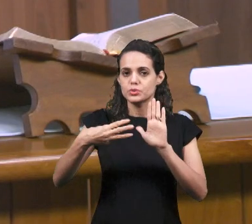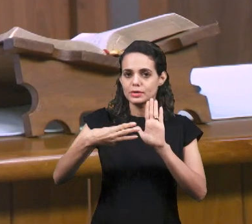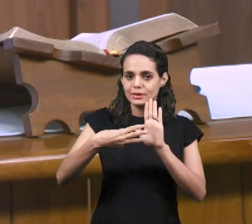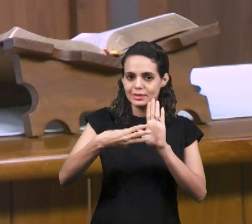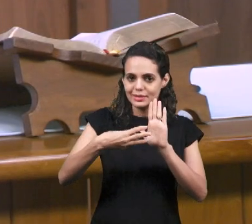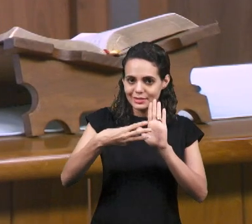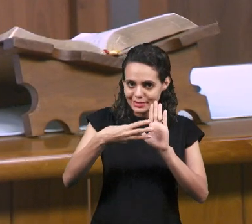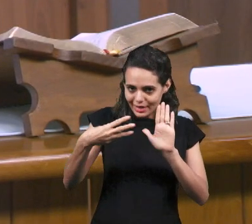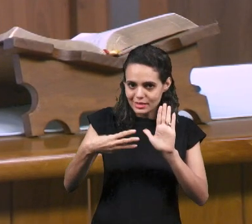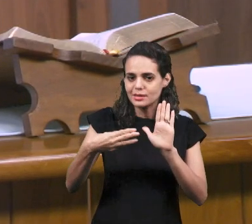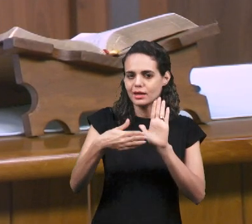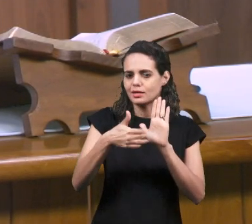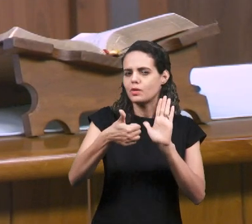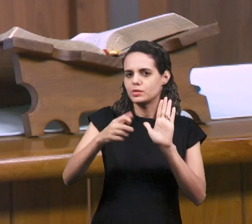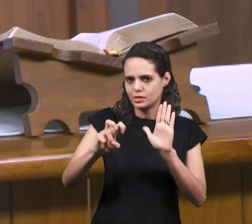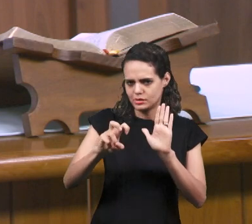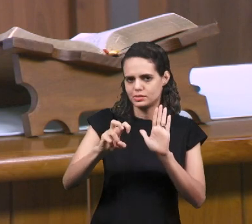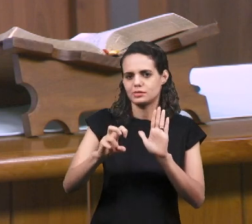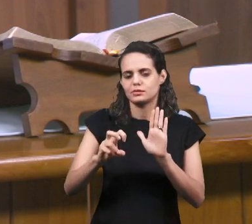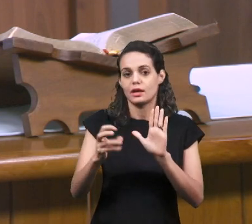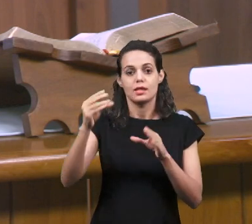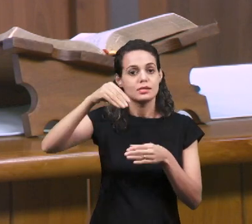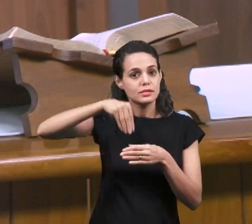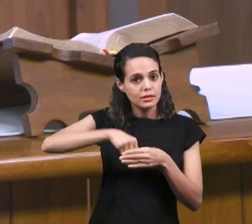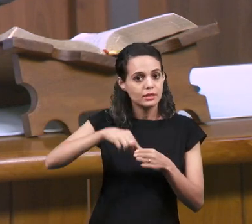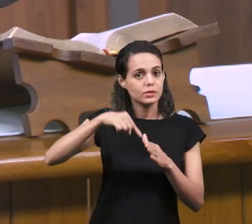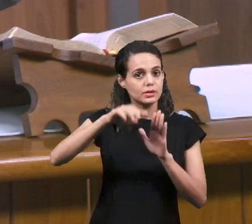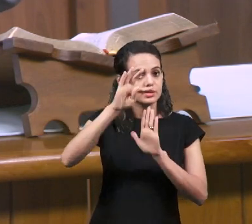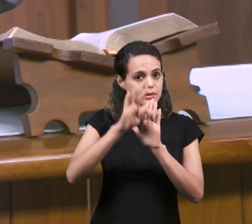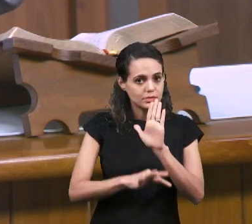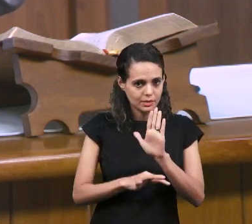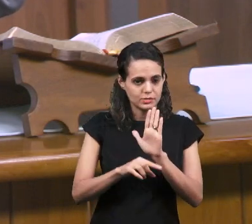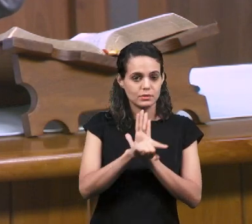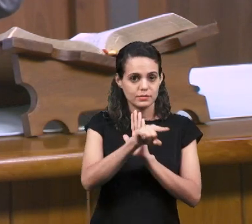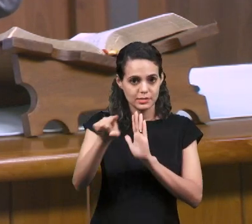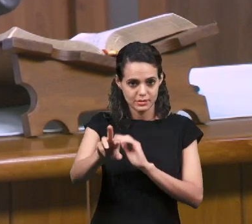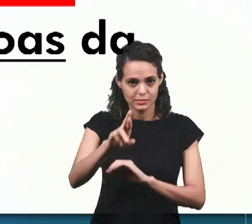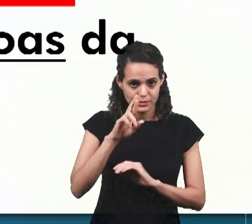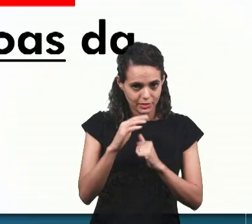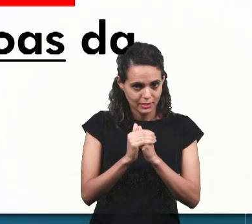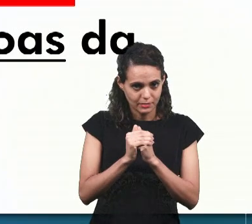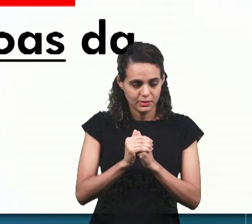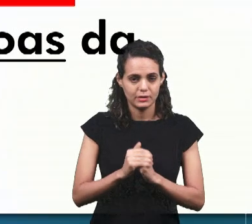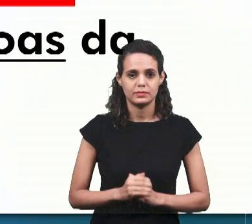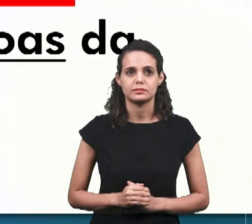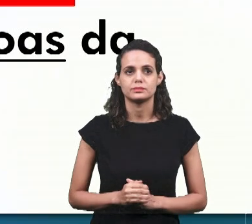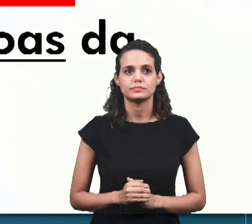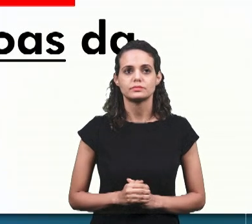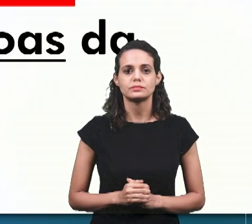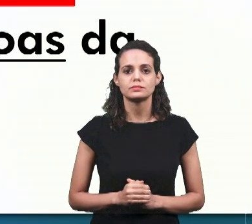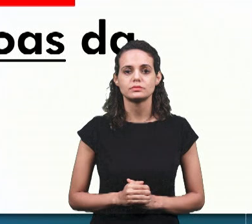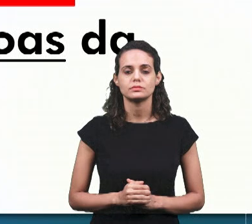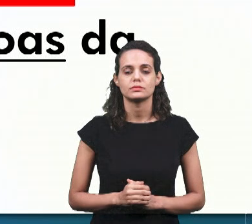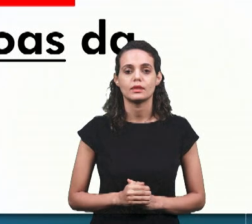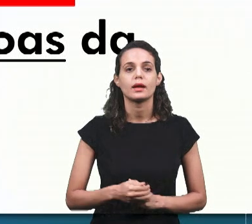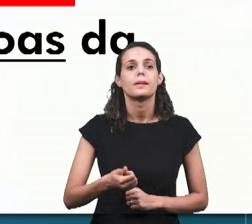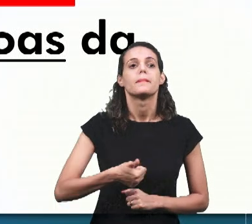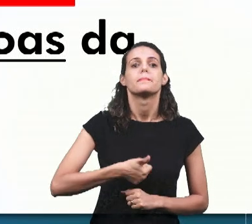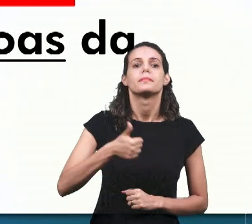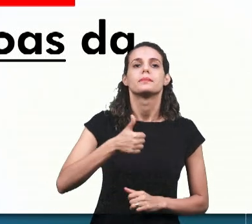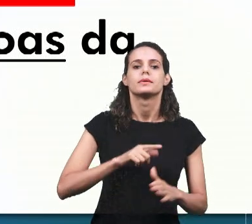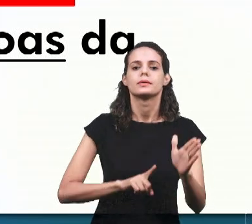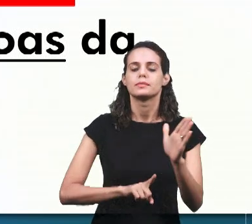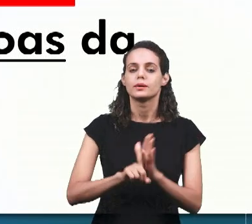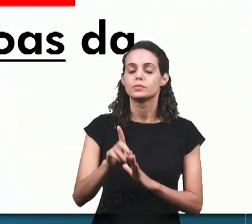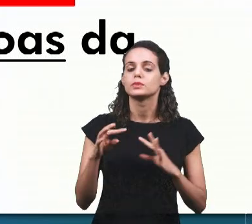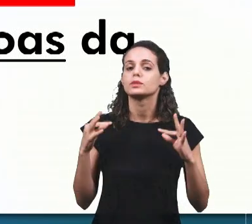seront faites, sont dans ce texte qui seront répondues. La première question, la question est la suivante.